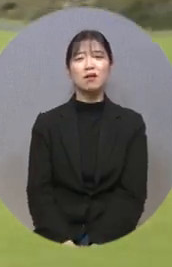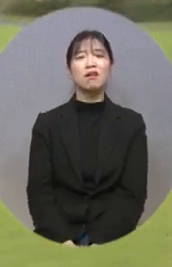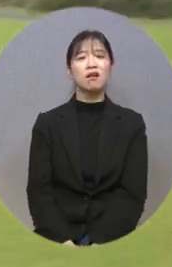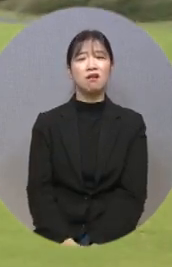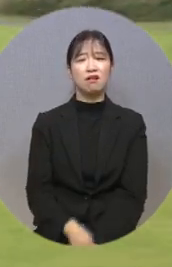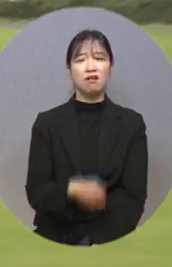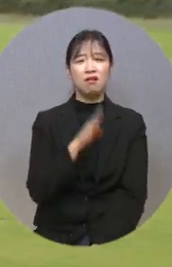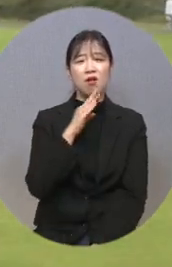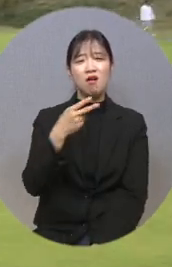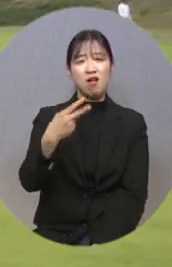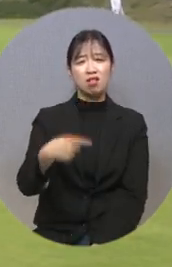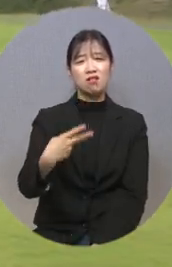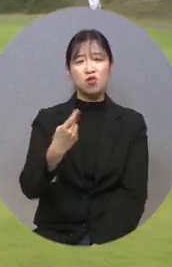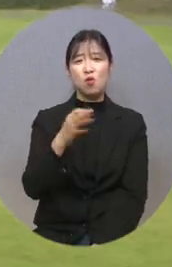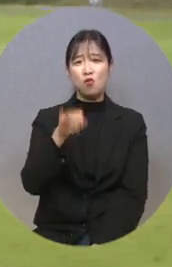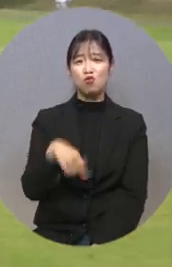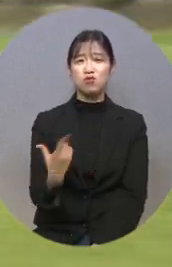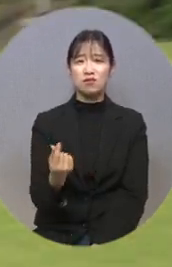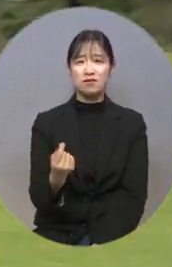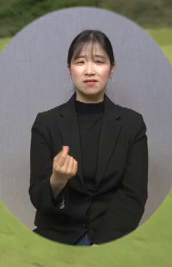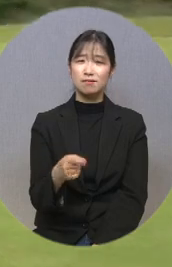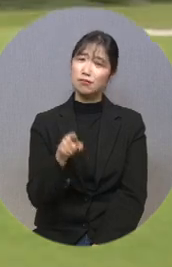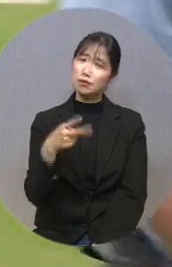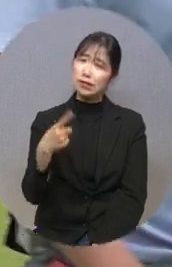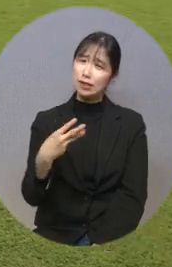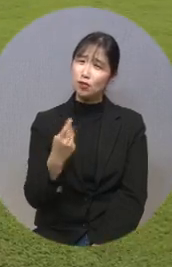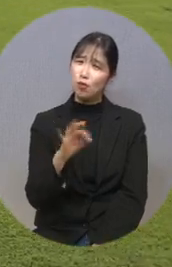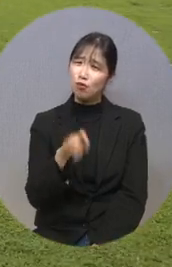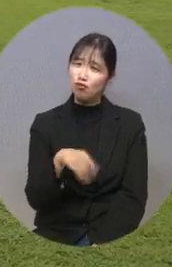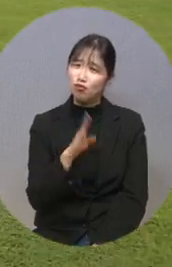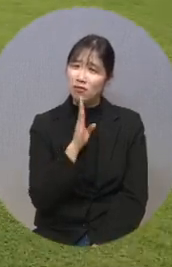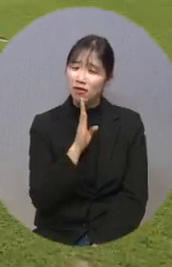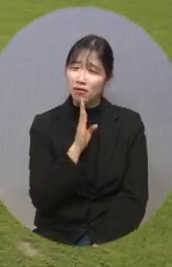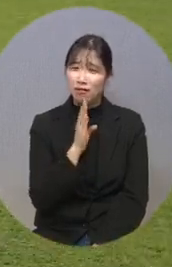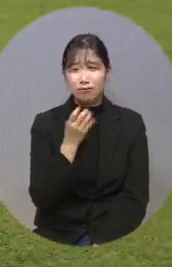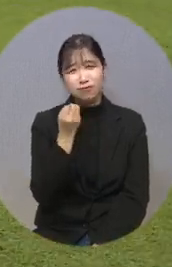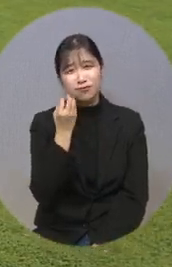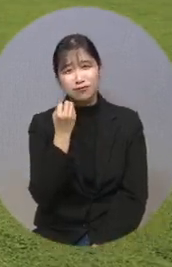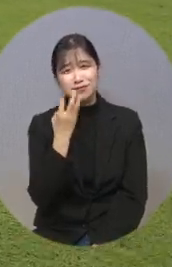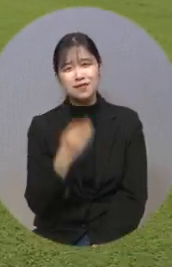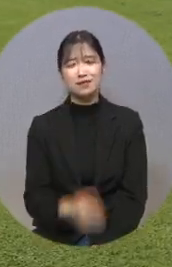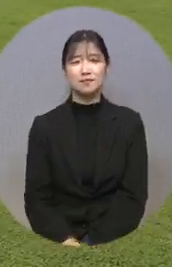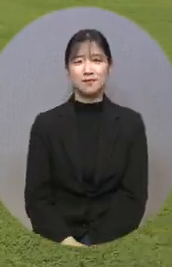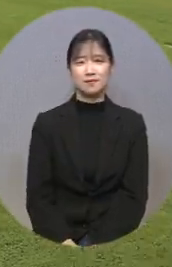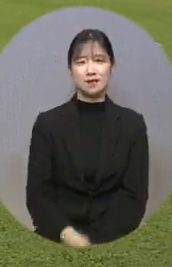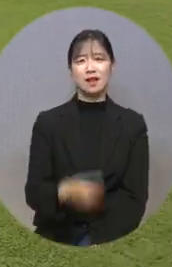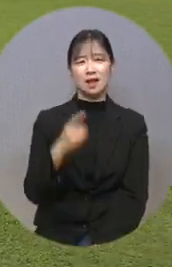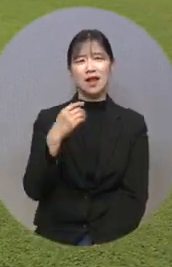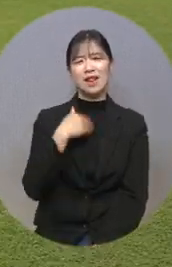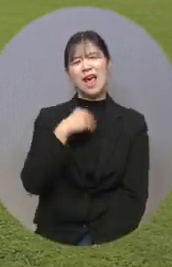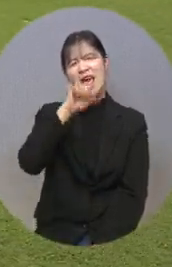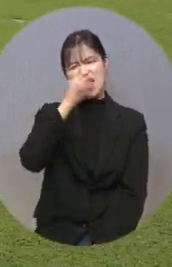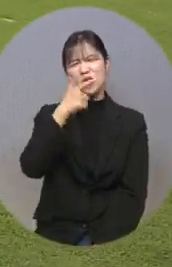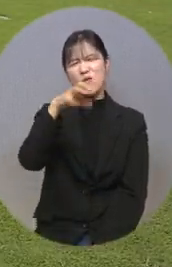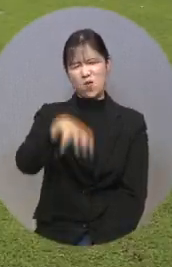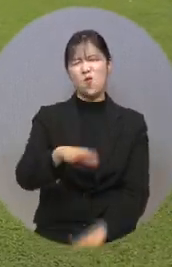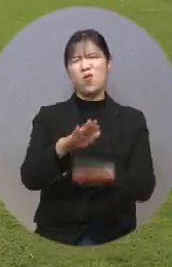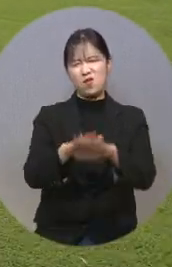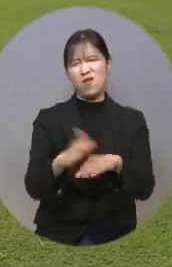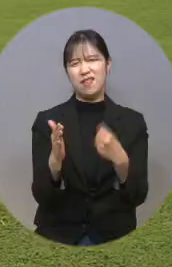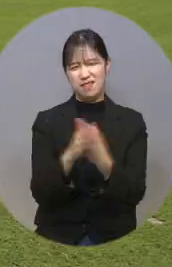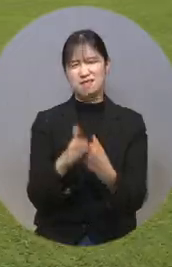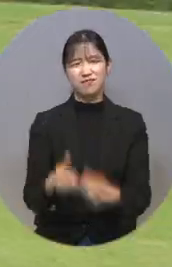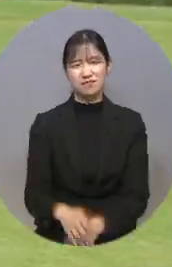들어오네. 이걸 들어오라고 할 수가 있어? 날로 때렸는데. 아니, 왜냐면 내가 너무 안 좋은데 보내놨는데, 내리막에.